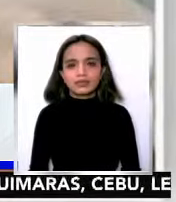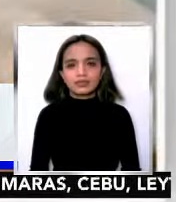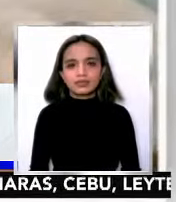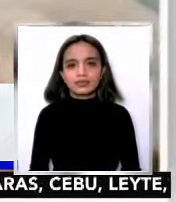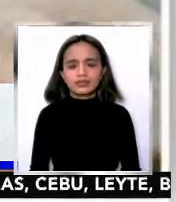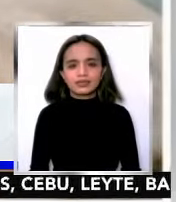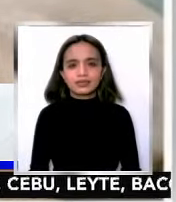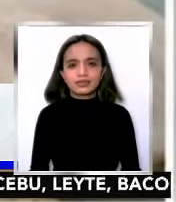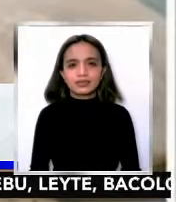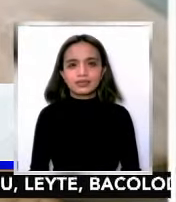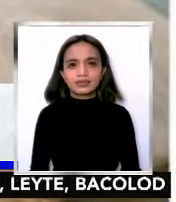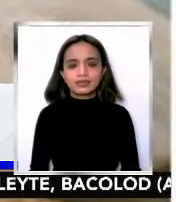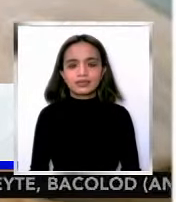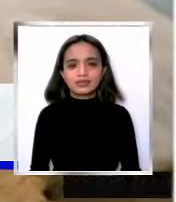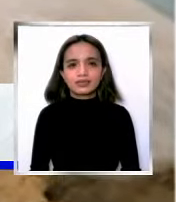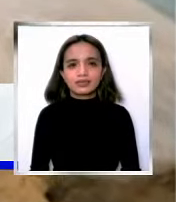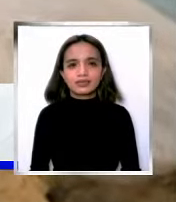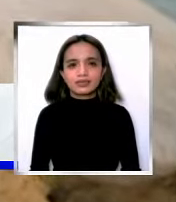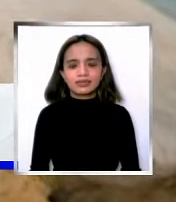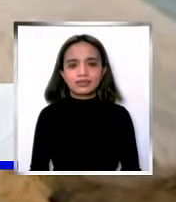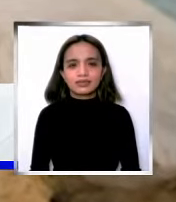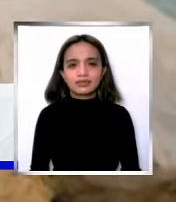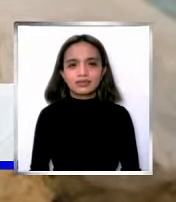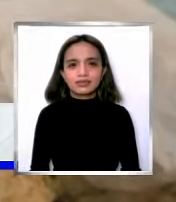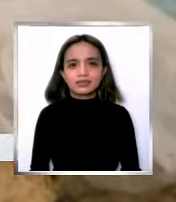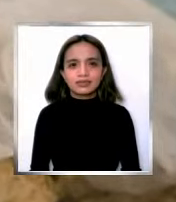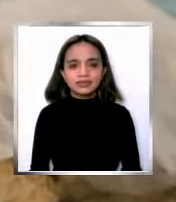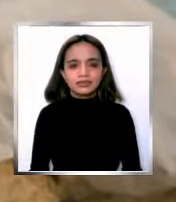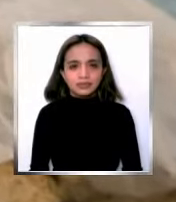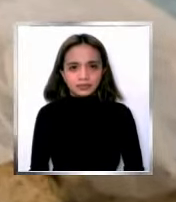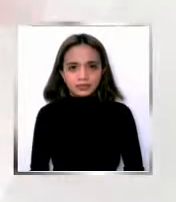Mark Salazar, nakatutok, 24 oras.